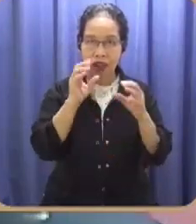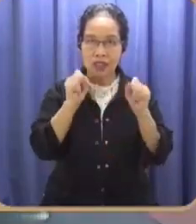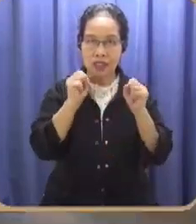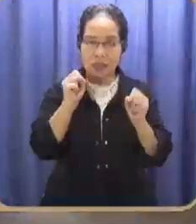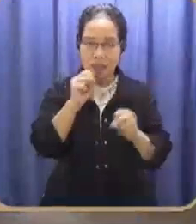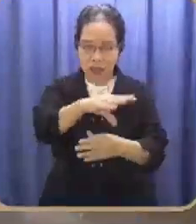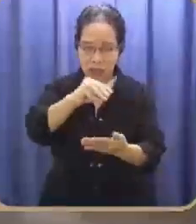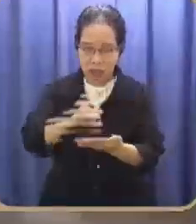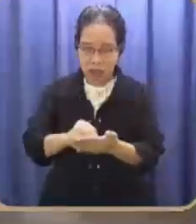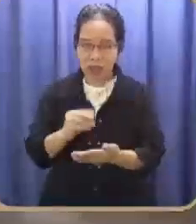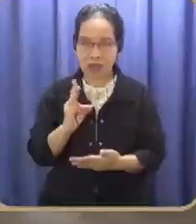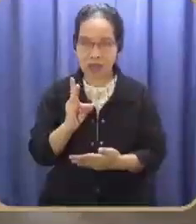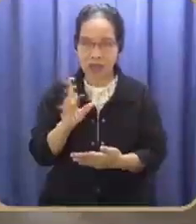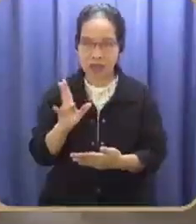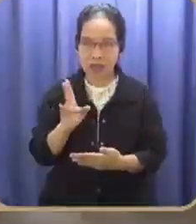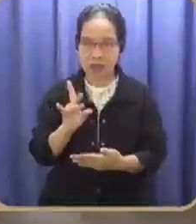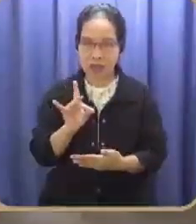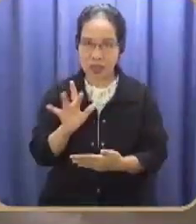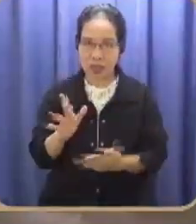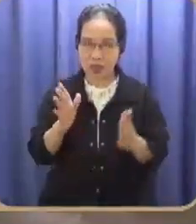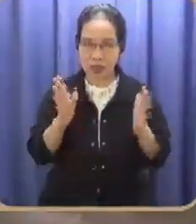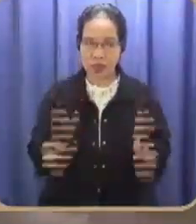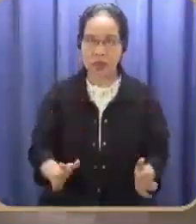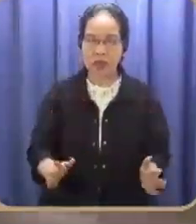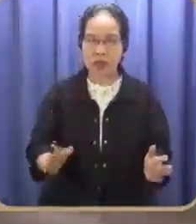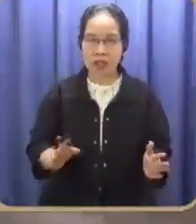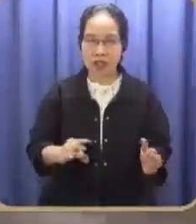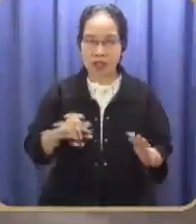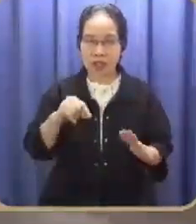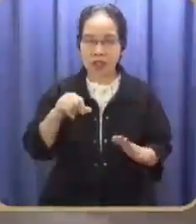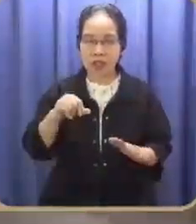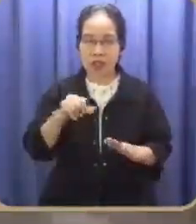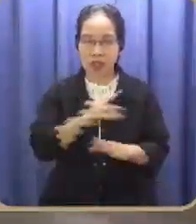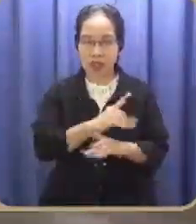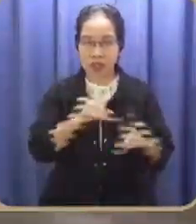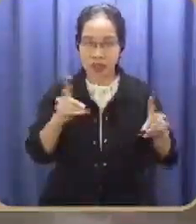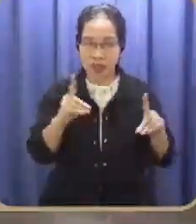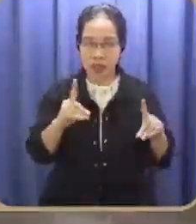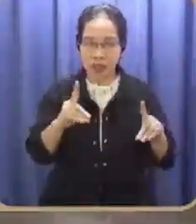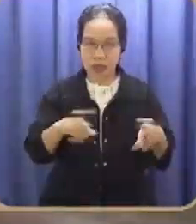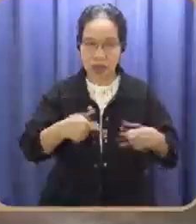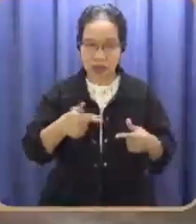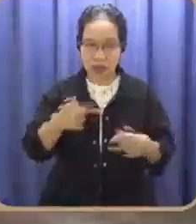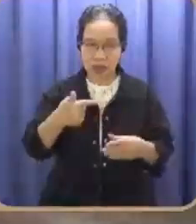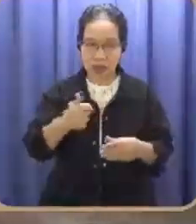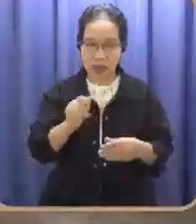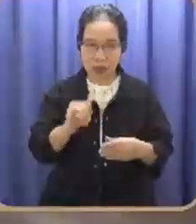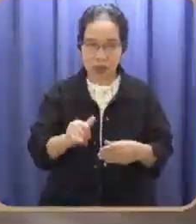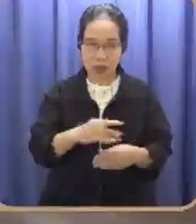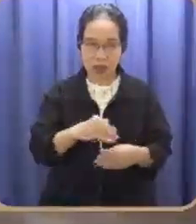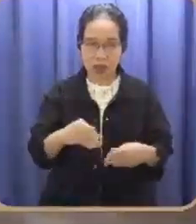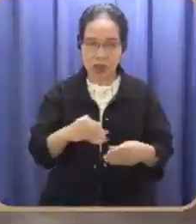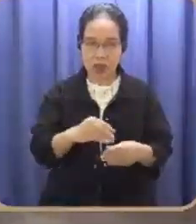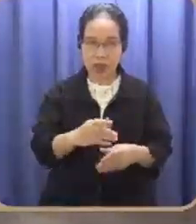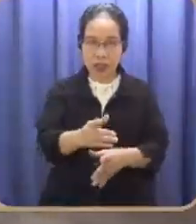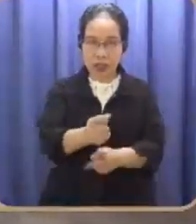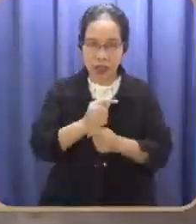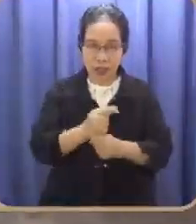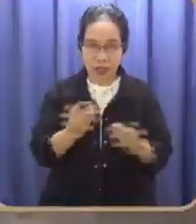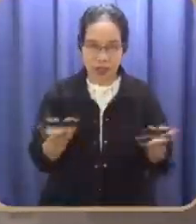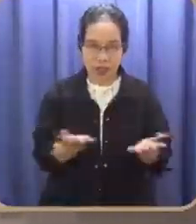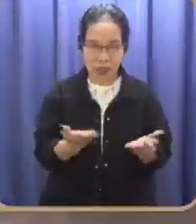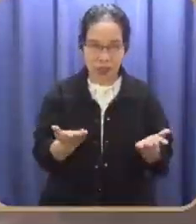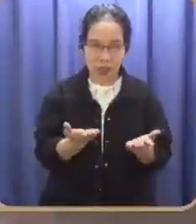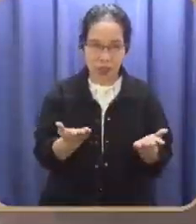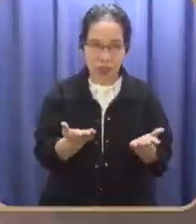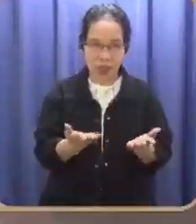na mga person deprived of liberty ang napagkalooban po natin ng mga groceries po doon at nakapag-avail nga po dito po sa ating free